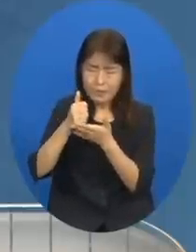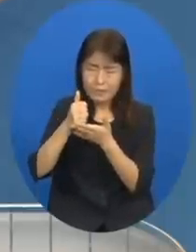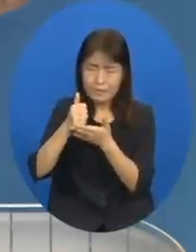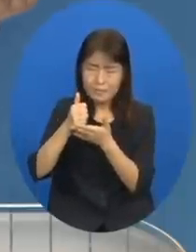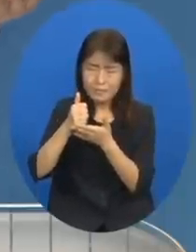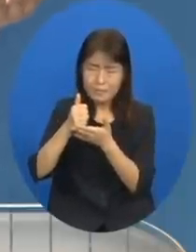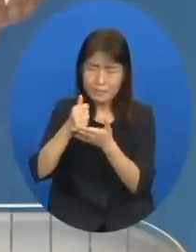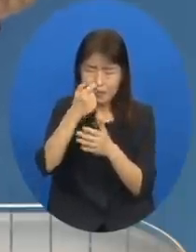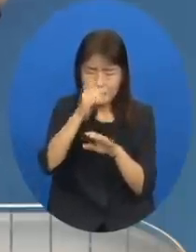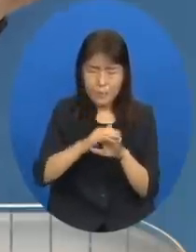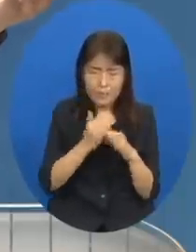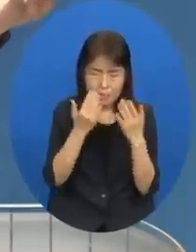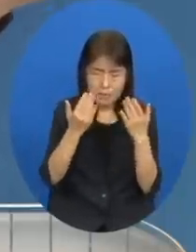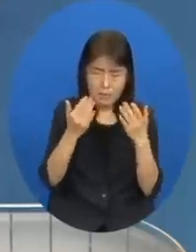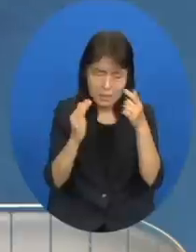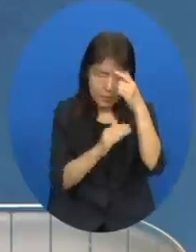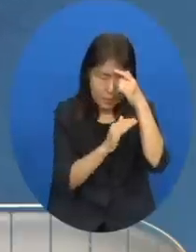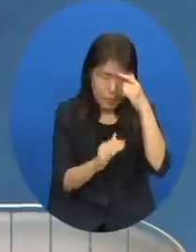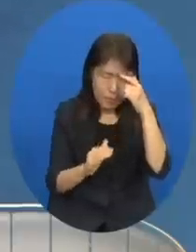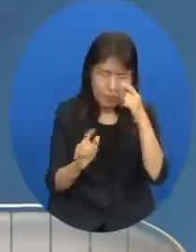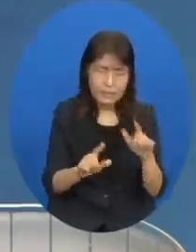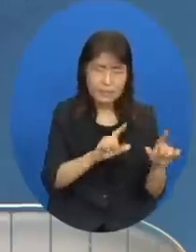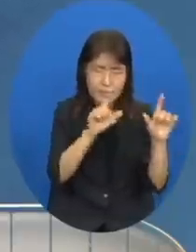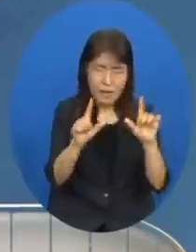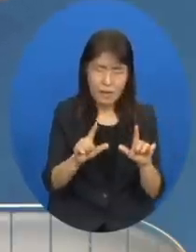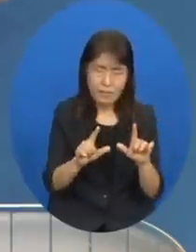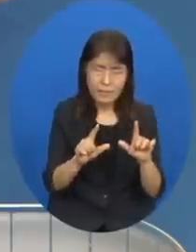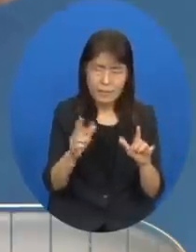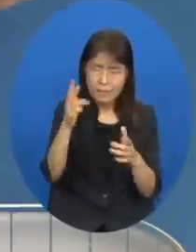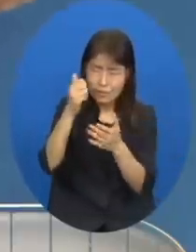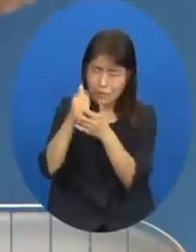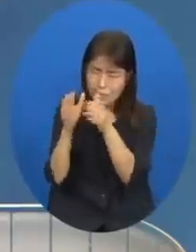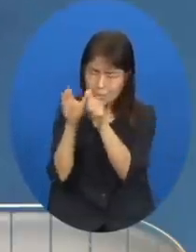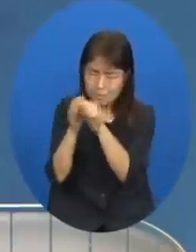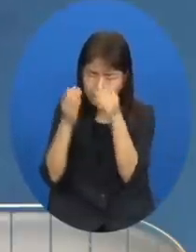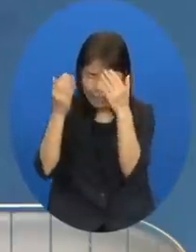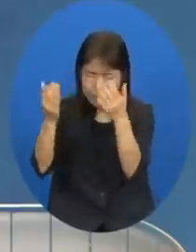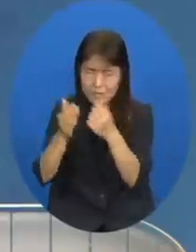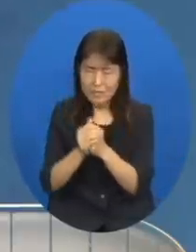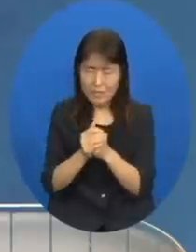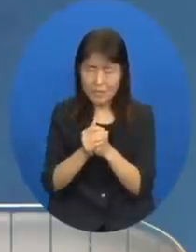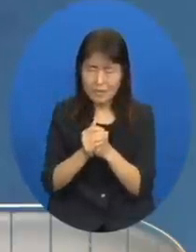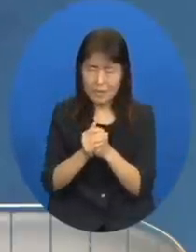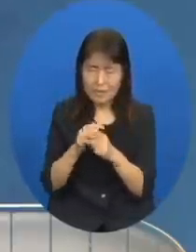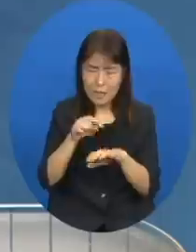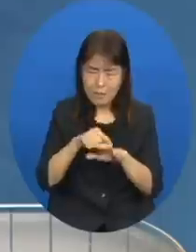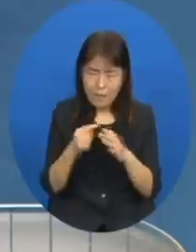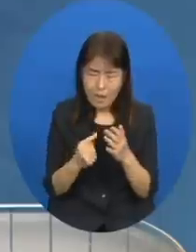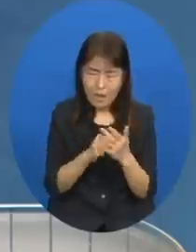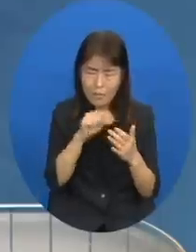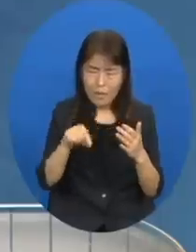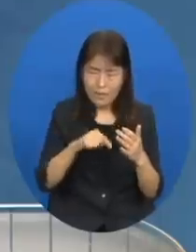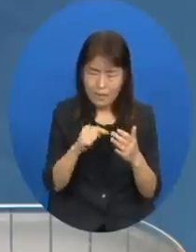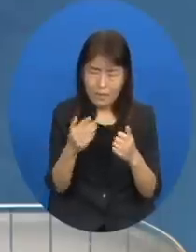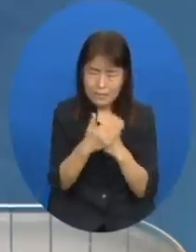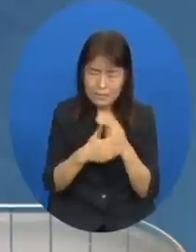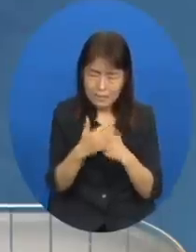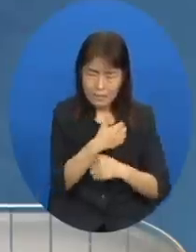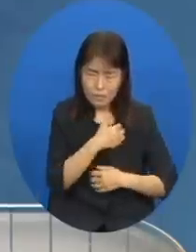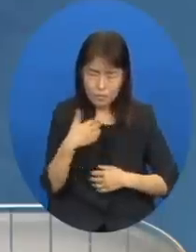예배하는 성도들의 삶을 주님의 손에 부탁합니다 하나님 심령에는 은혜가 충만하며